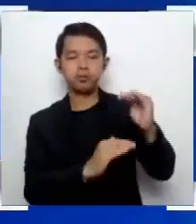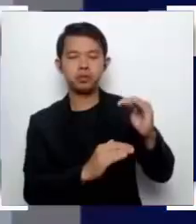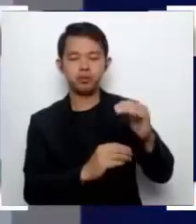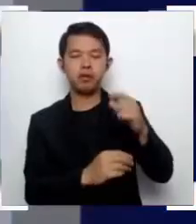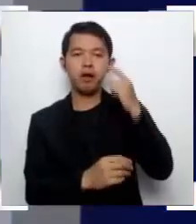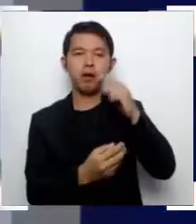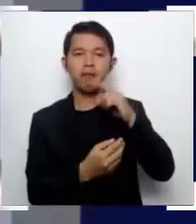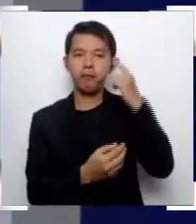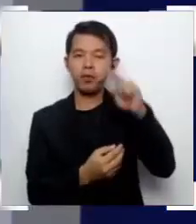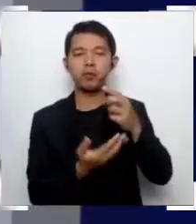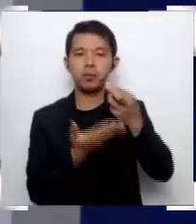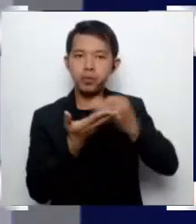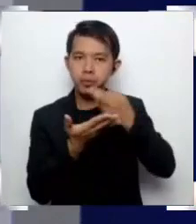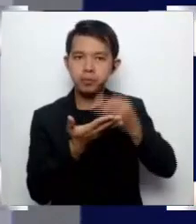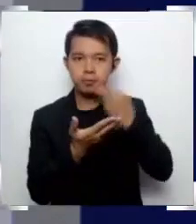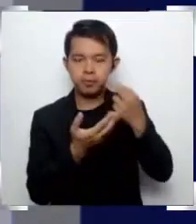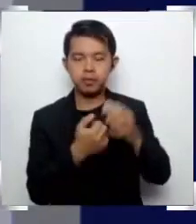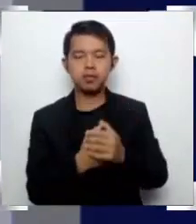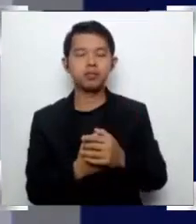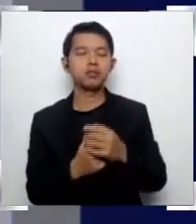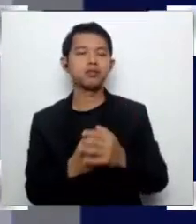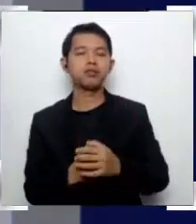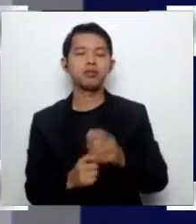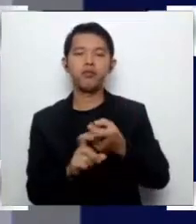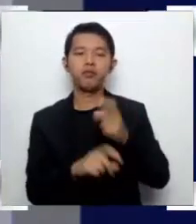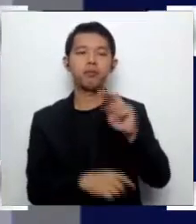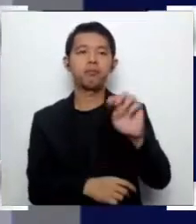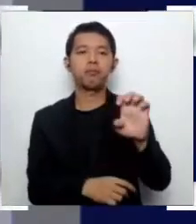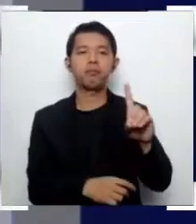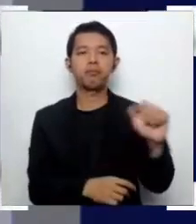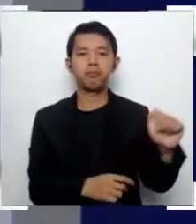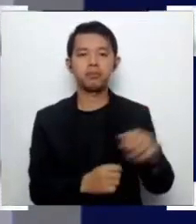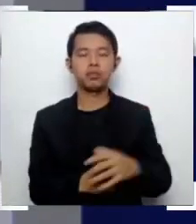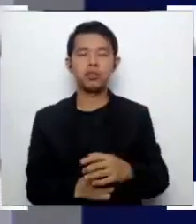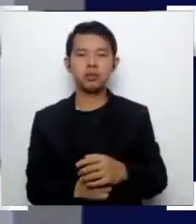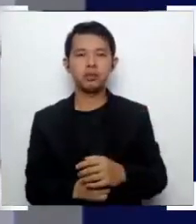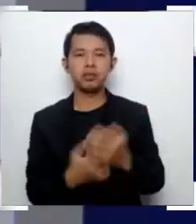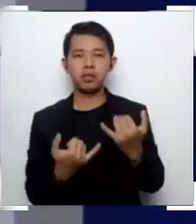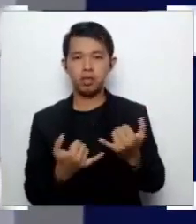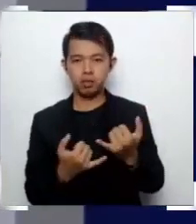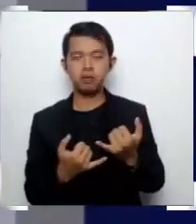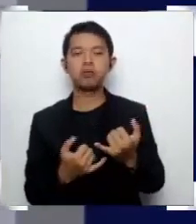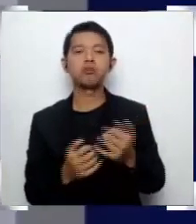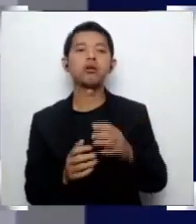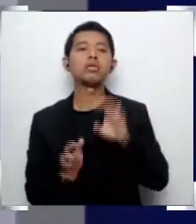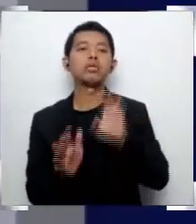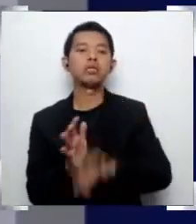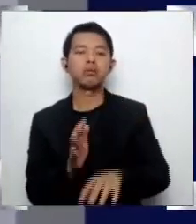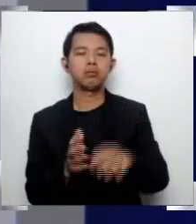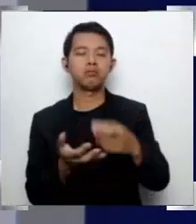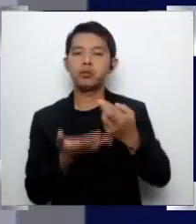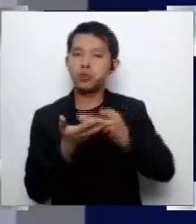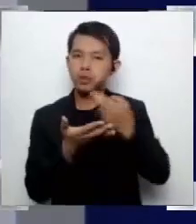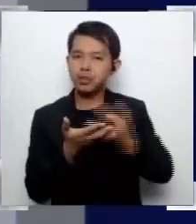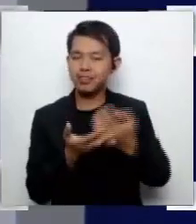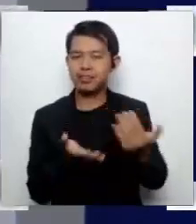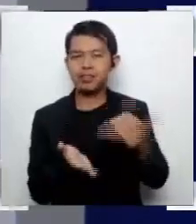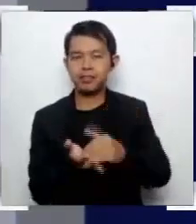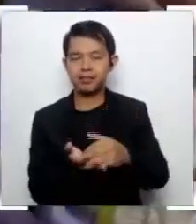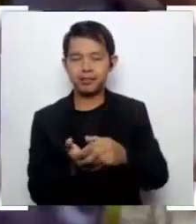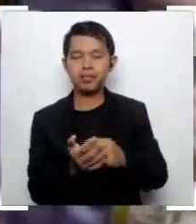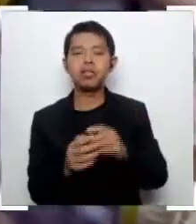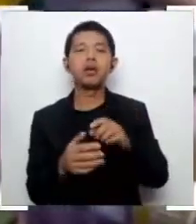NEDA. Lumulutang ang pagtanggal sa price ceiling ngayong nagmura ang bigas sa ilang pamilihan. Saksi si Bernadette